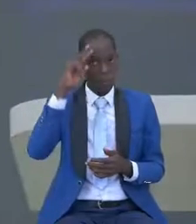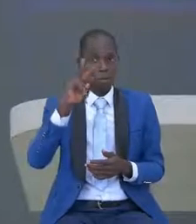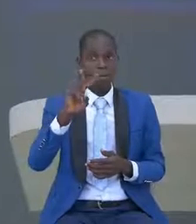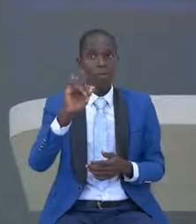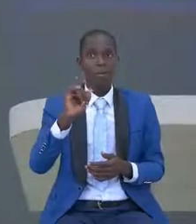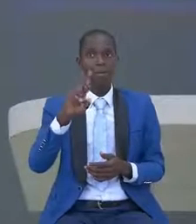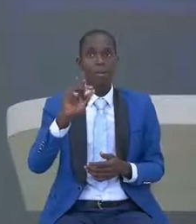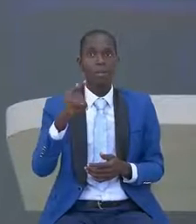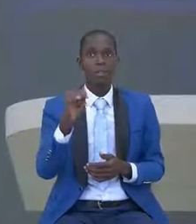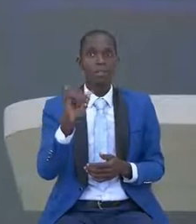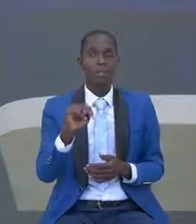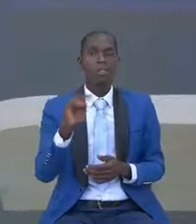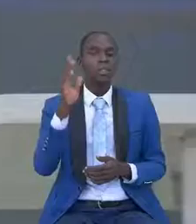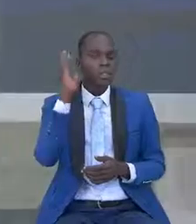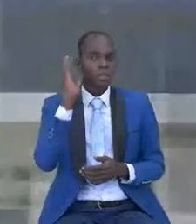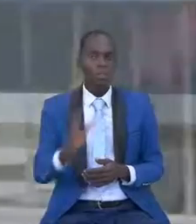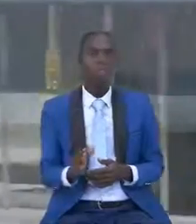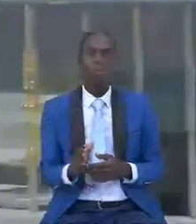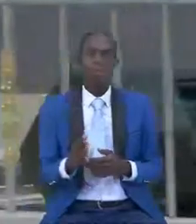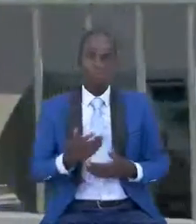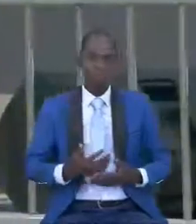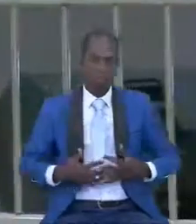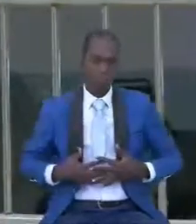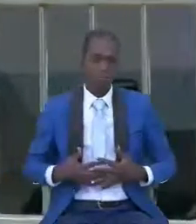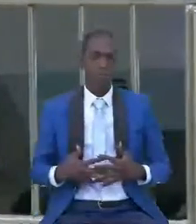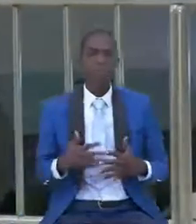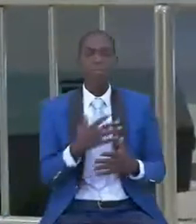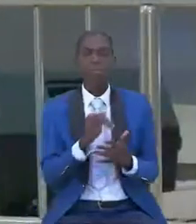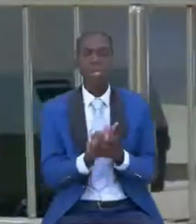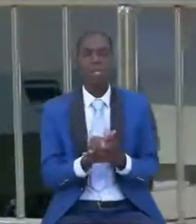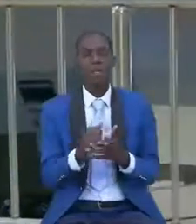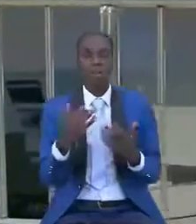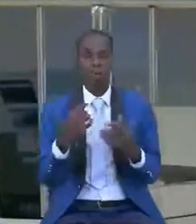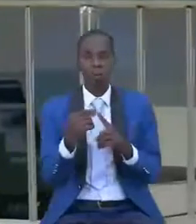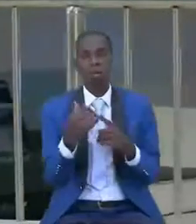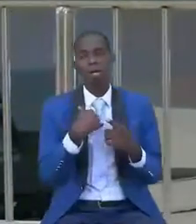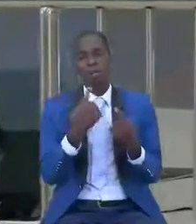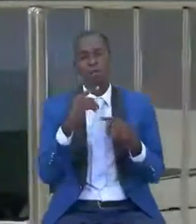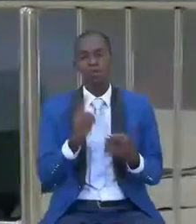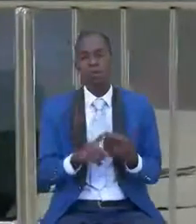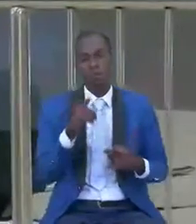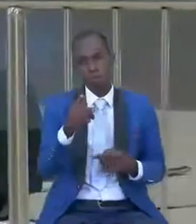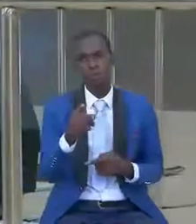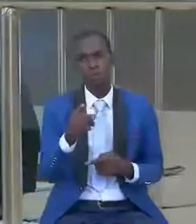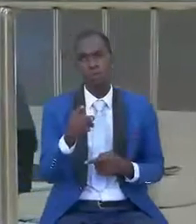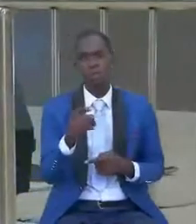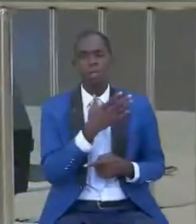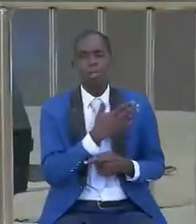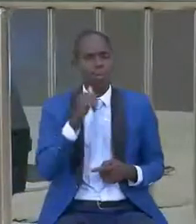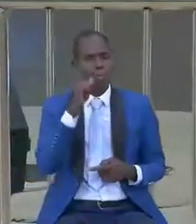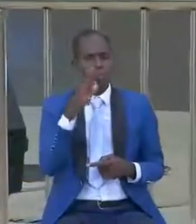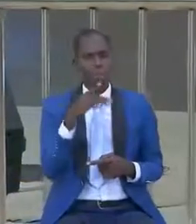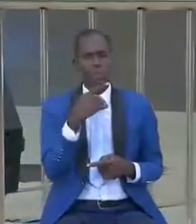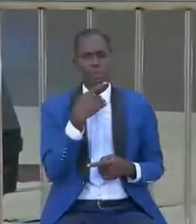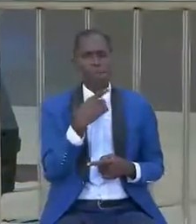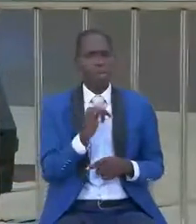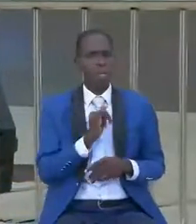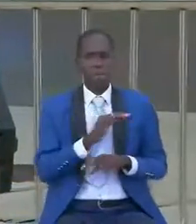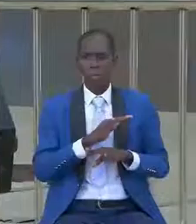la Vierge concevra, et cela te parvient. Maintenant, elle a dit, je ne connais pas d'homme. Oui,